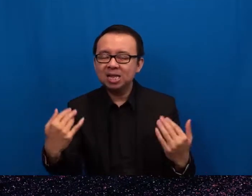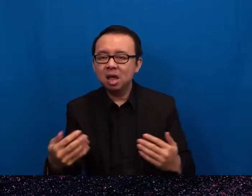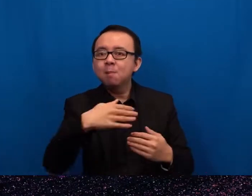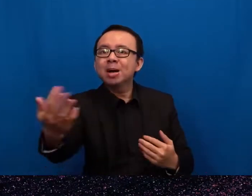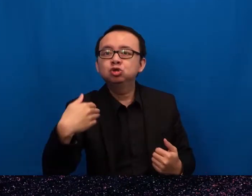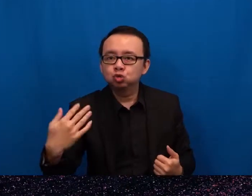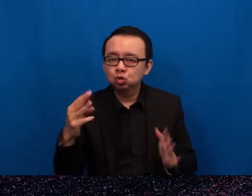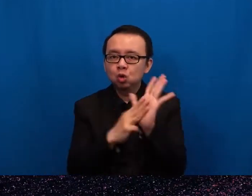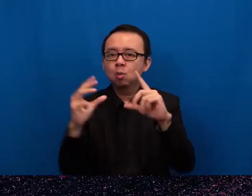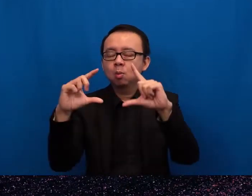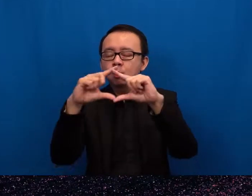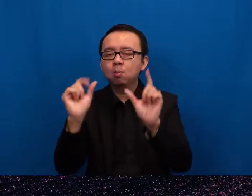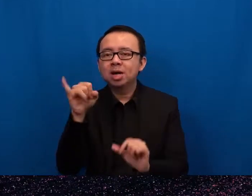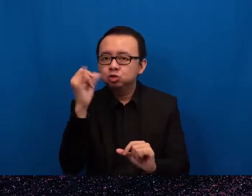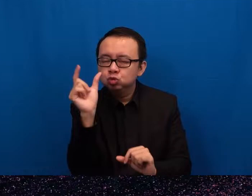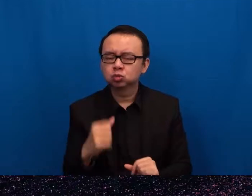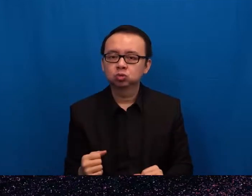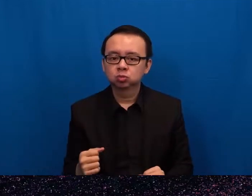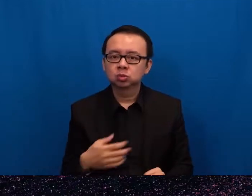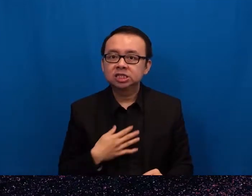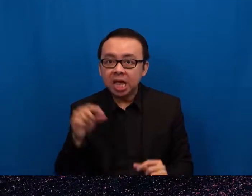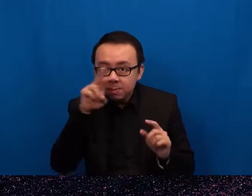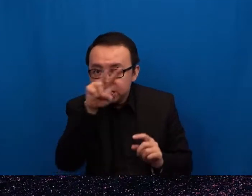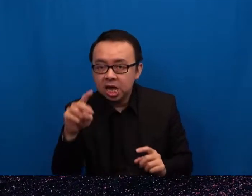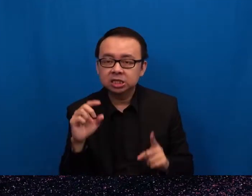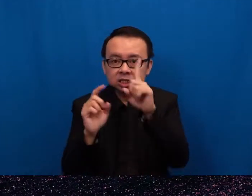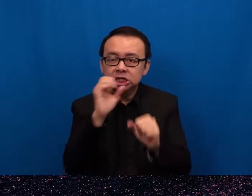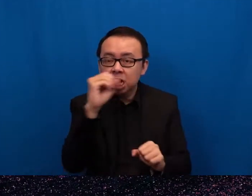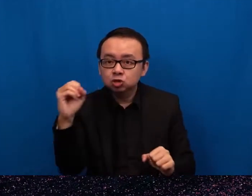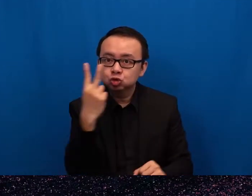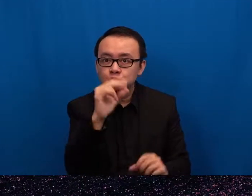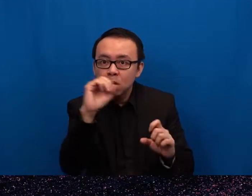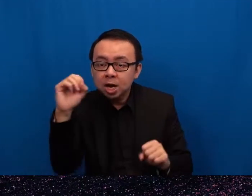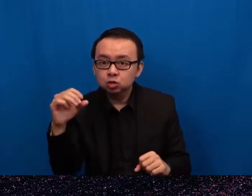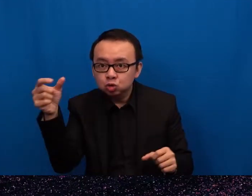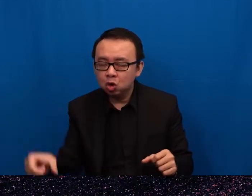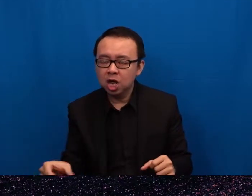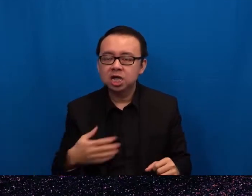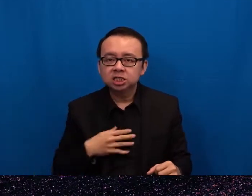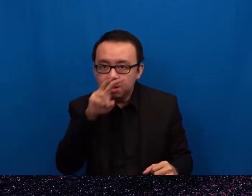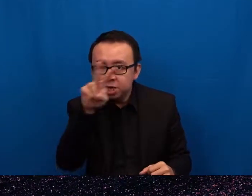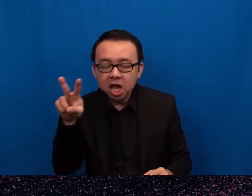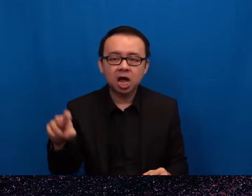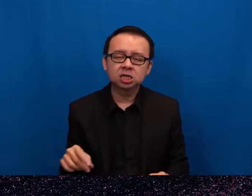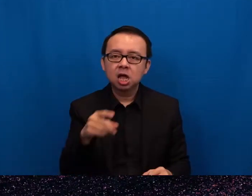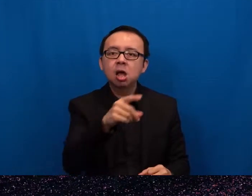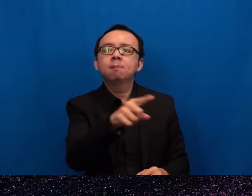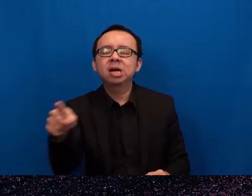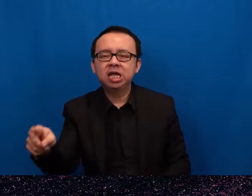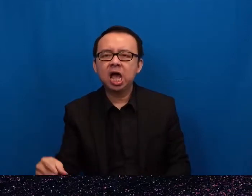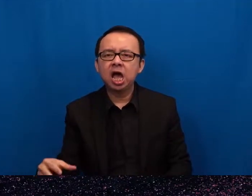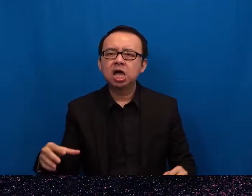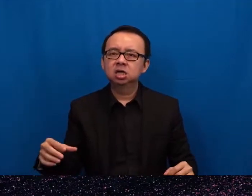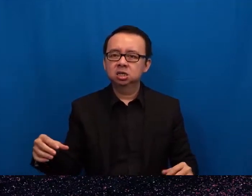Bisa saya lihat kurang lebih ada 100-200 orang. Lalu setelah itu mereka maju ke depan. Dilawat Tuhan. Tidak sedikit yang